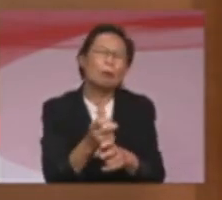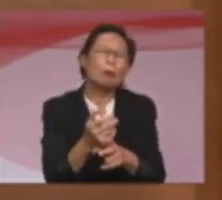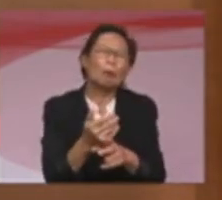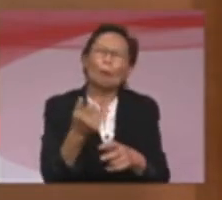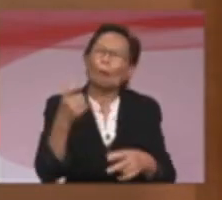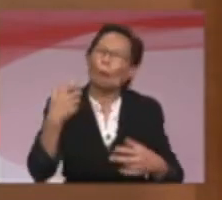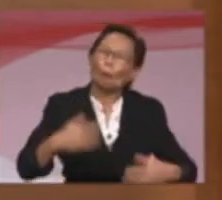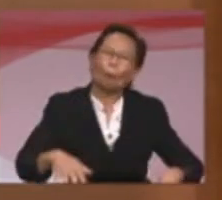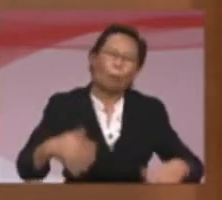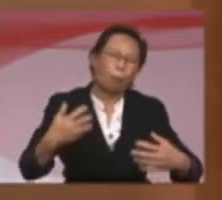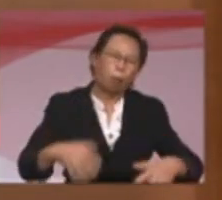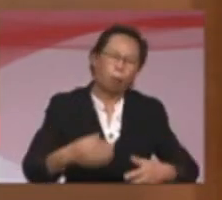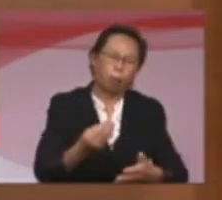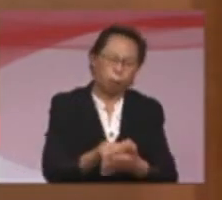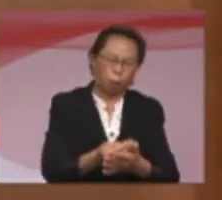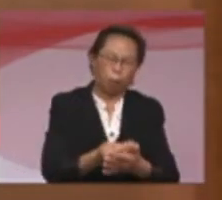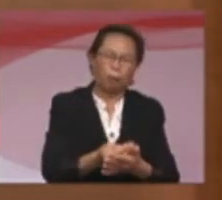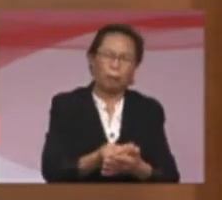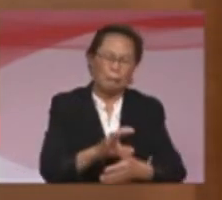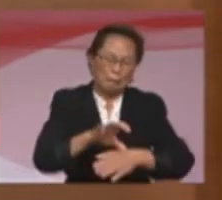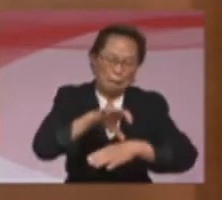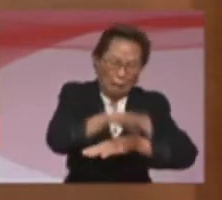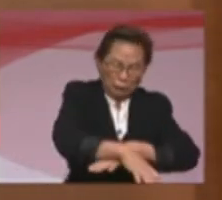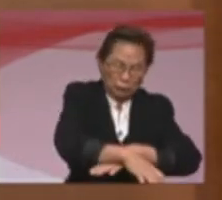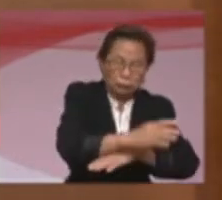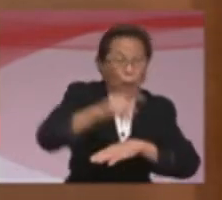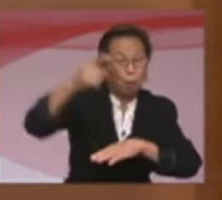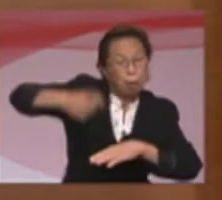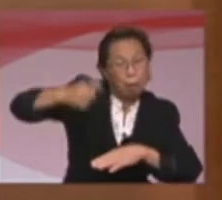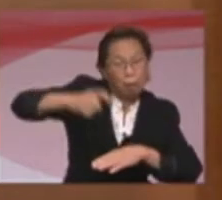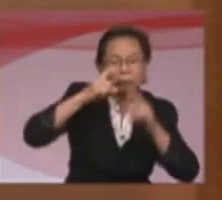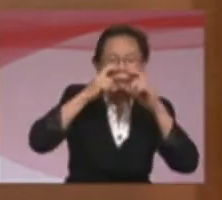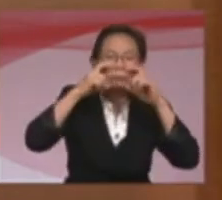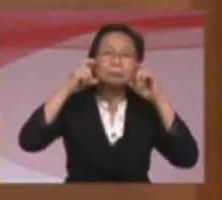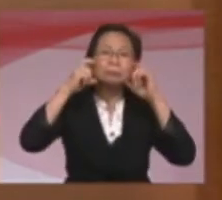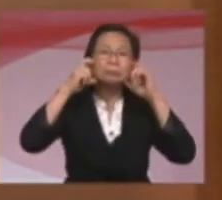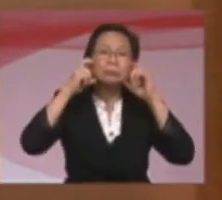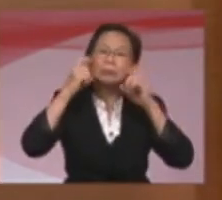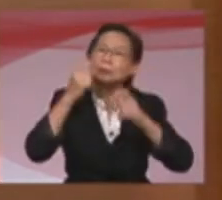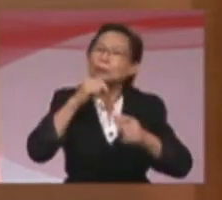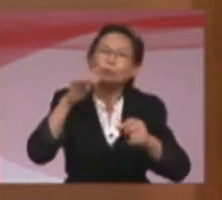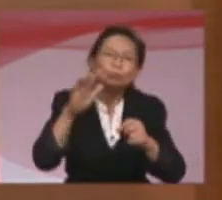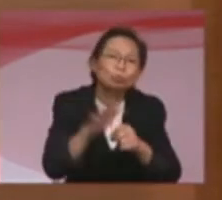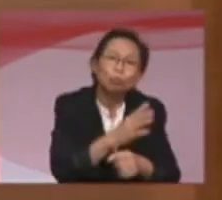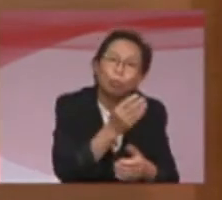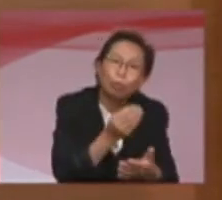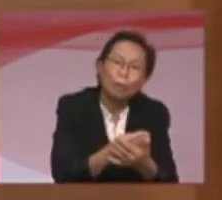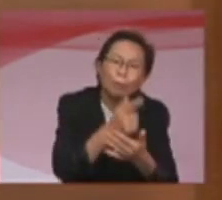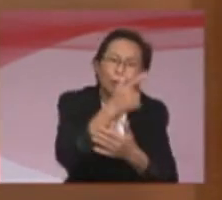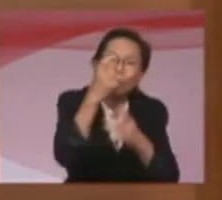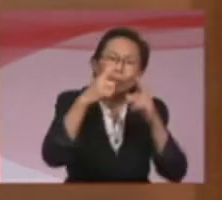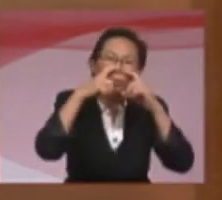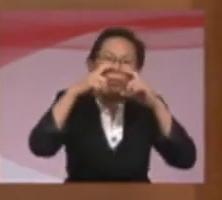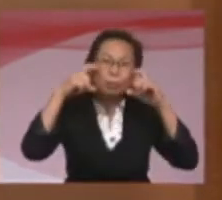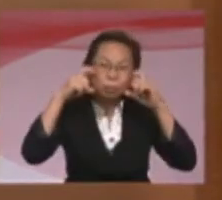membebankan jika dipaksa dan diwajibkan penggunaan pelitup muka. Kerana pelitup